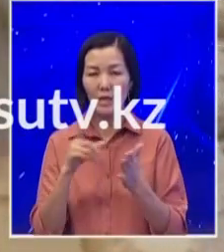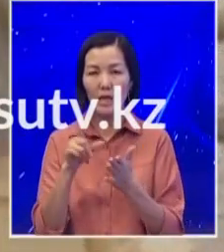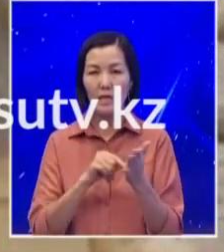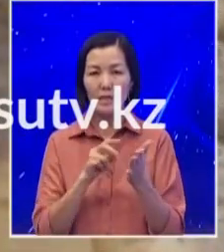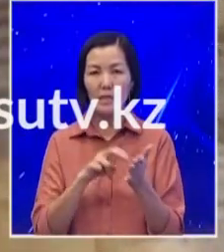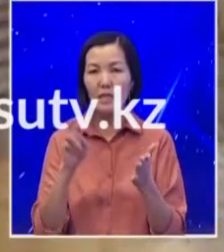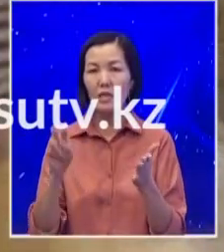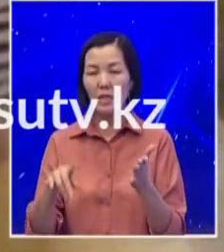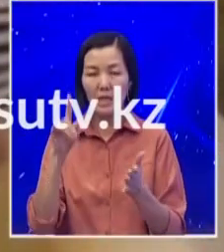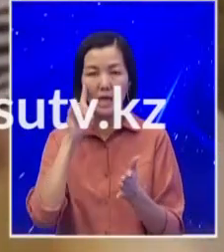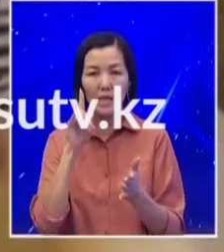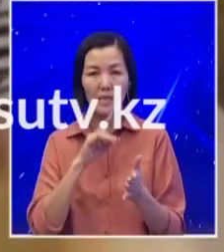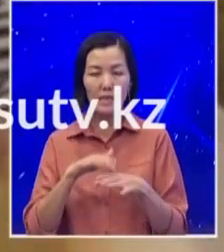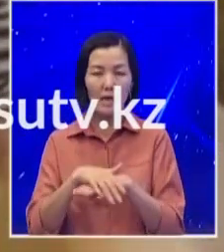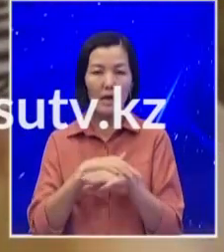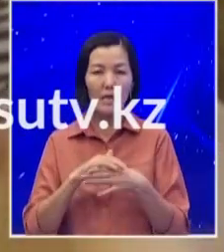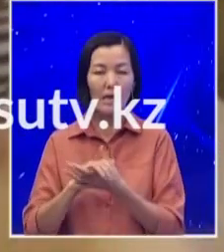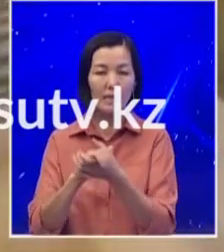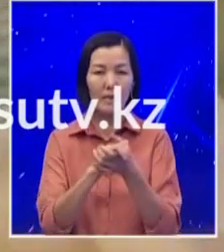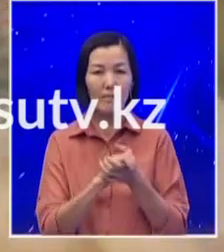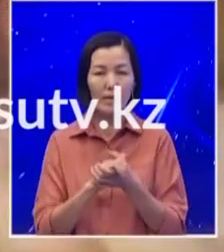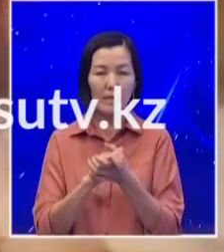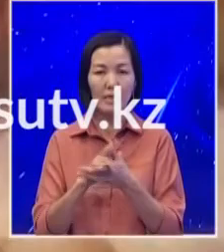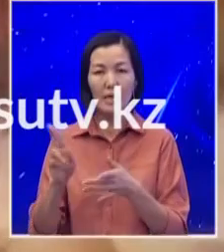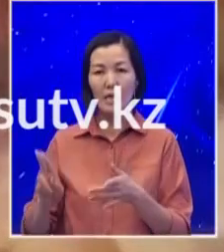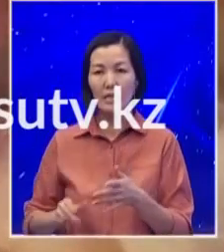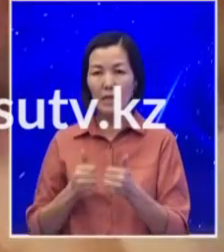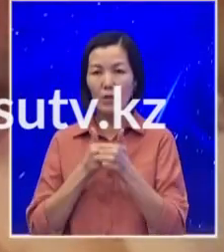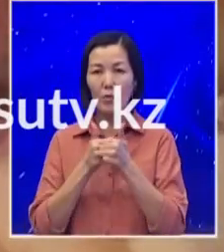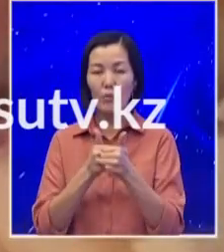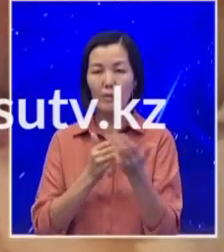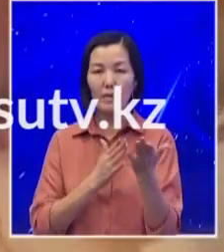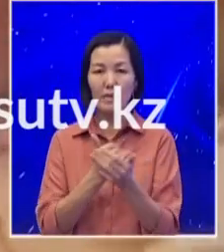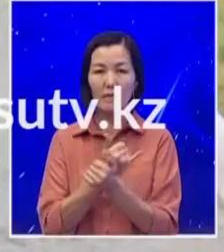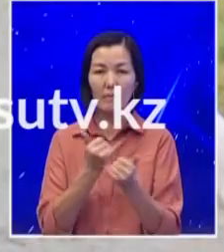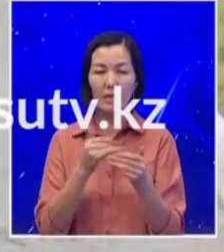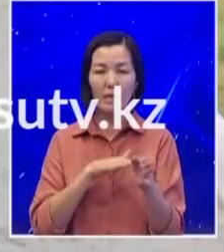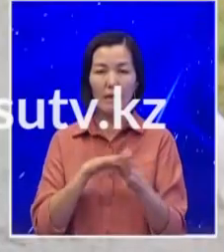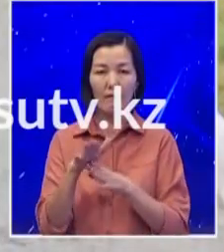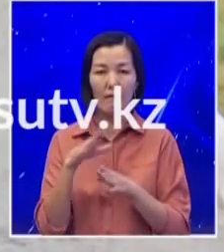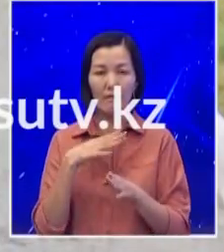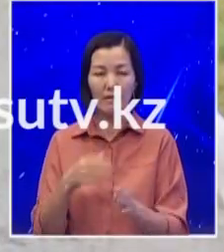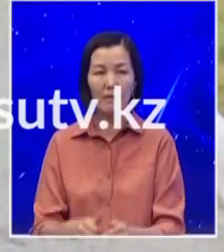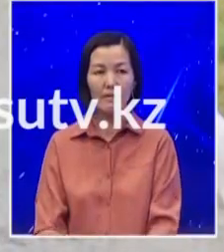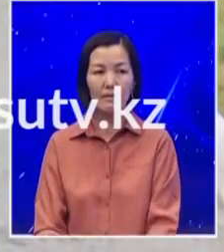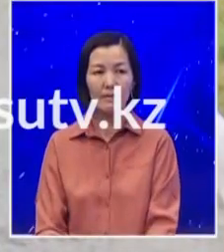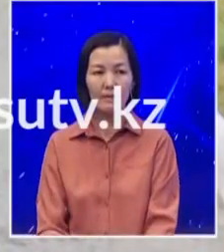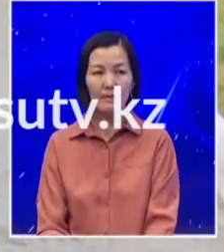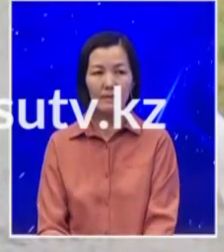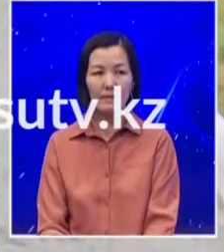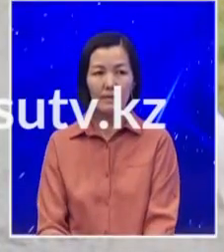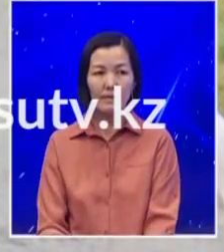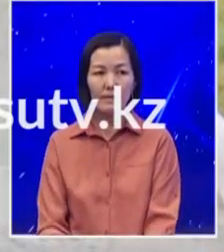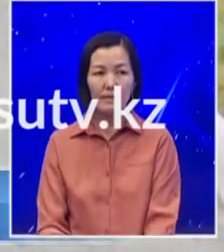шыққан соң Қазақстан халық ассамблеясы қорының директор орынбасары қызметін атқарды. Это действительно очень чуткий и